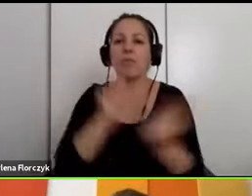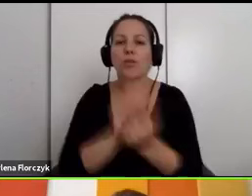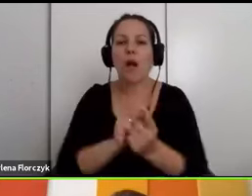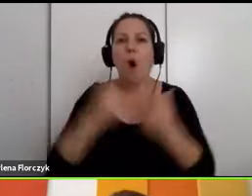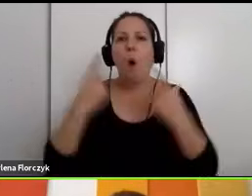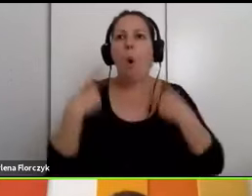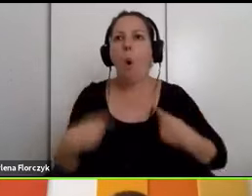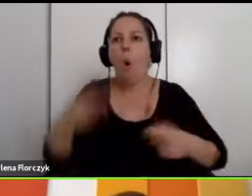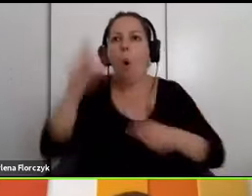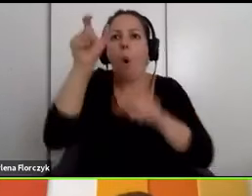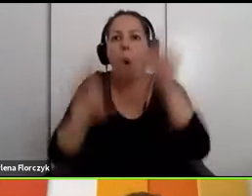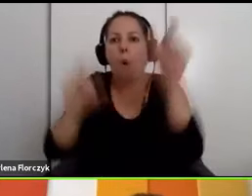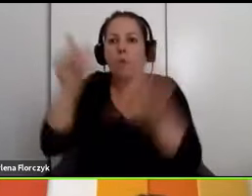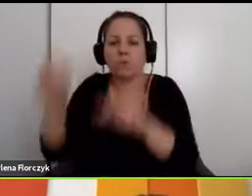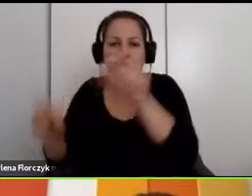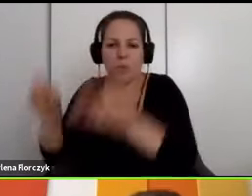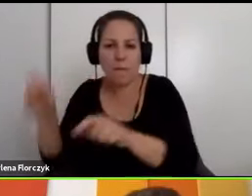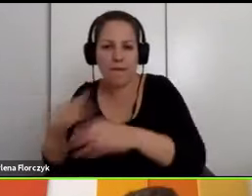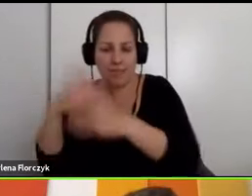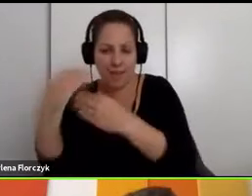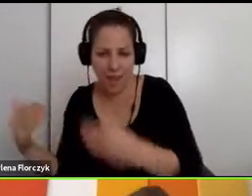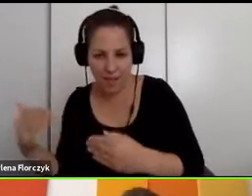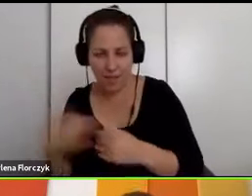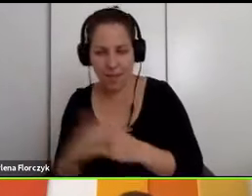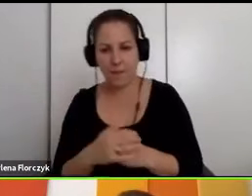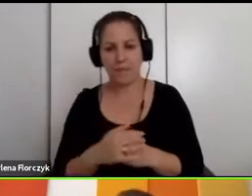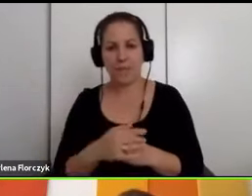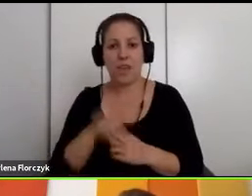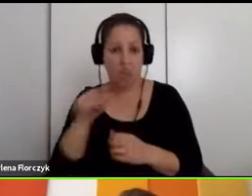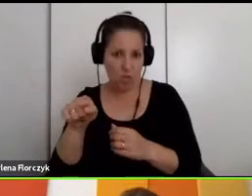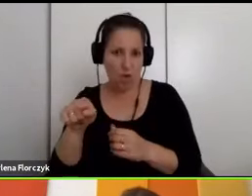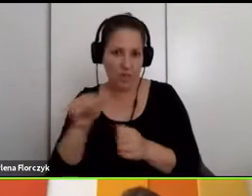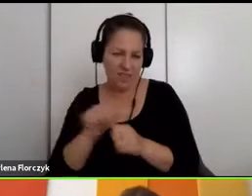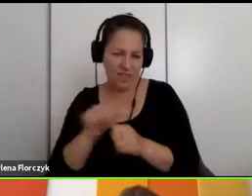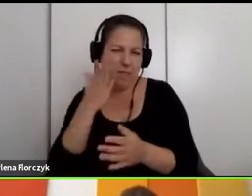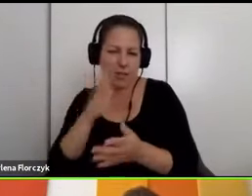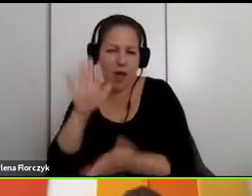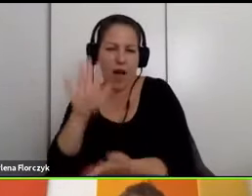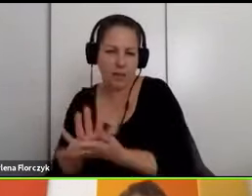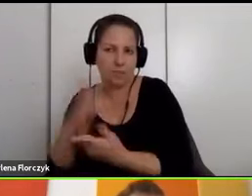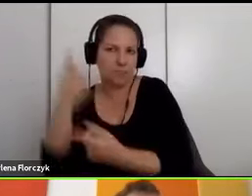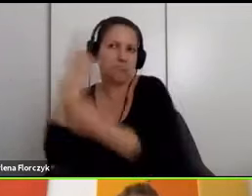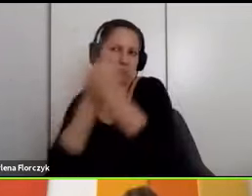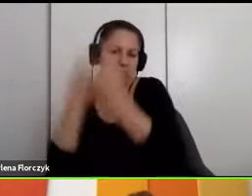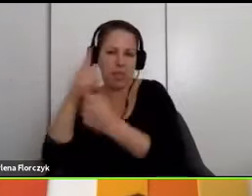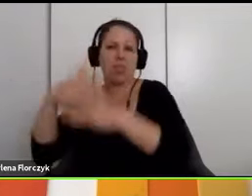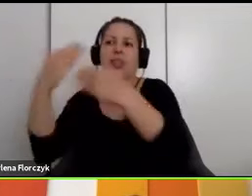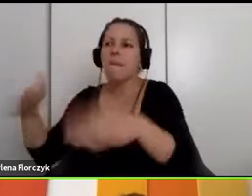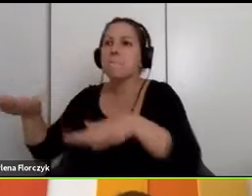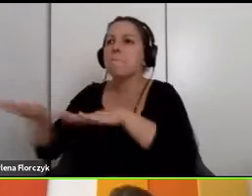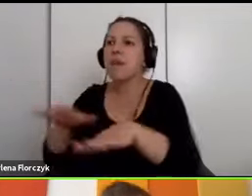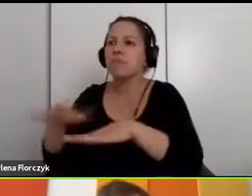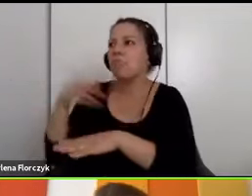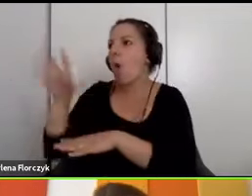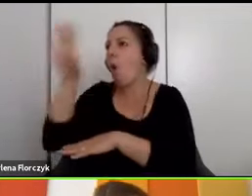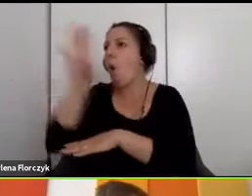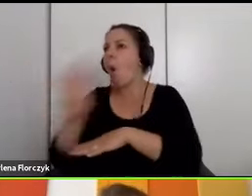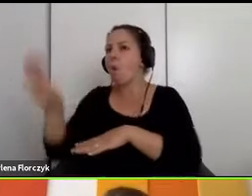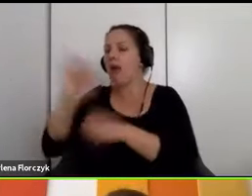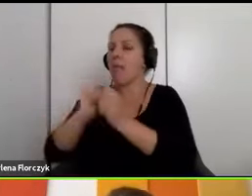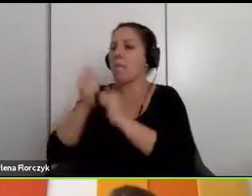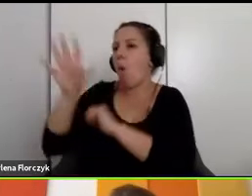osobistościami w teatrze. No i to jest bardzo charakterystyczne podejście, to znaczy teatr jest miejscem, który się obserwuje albo